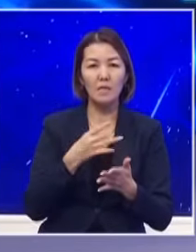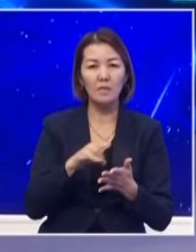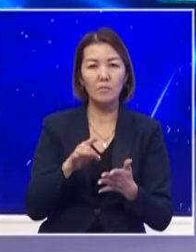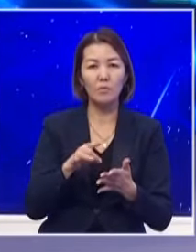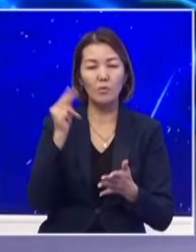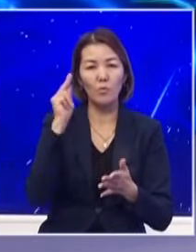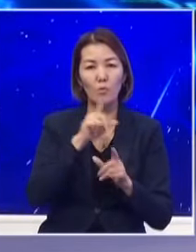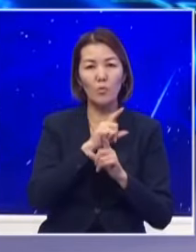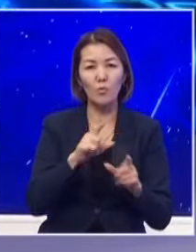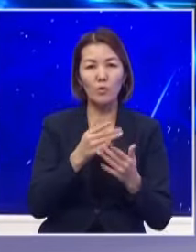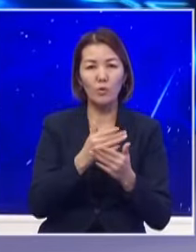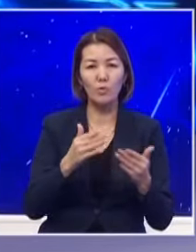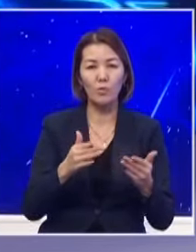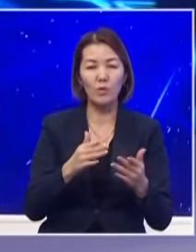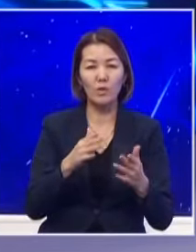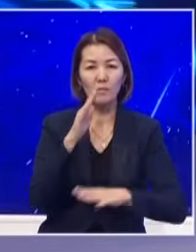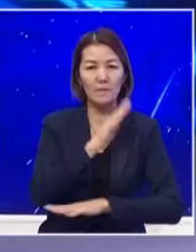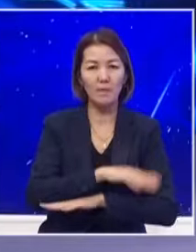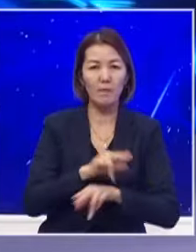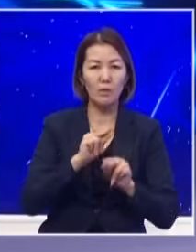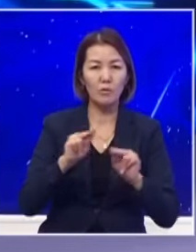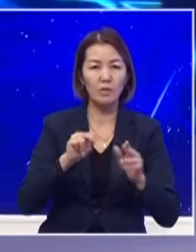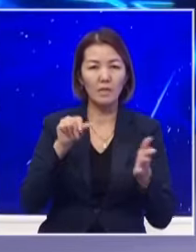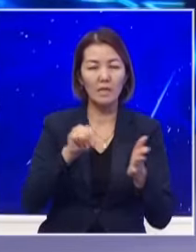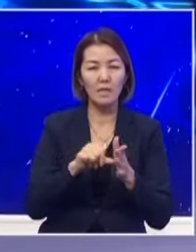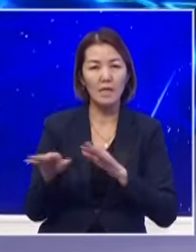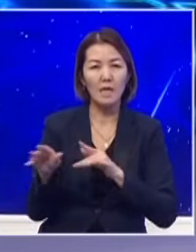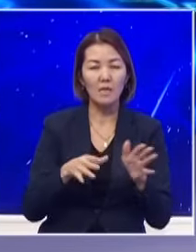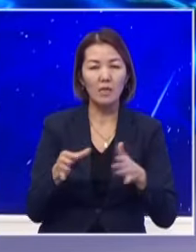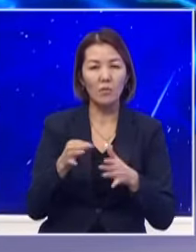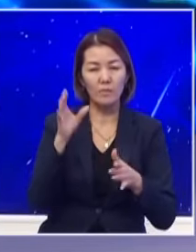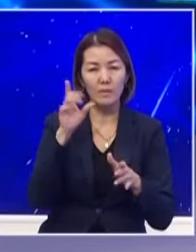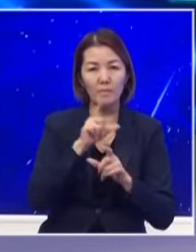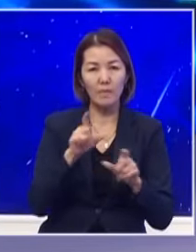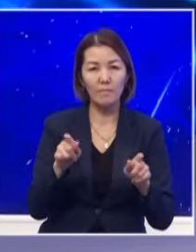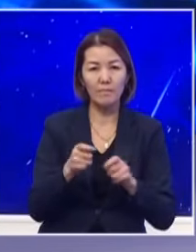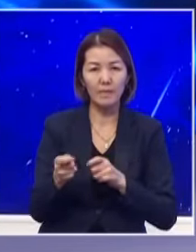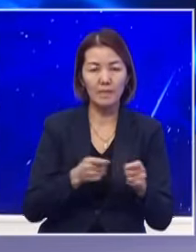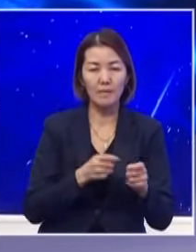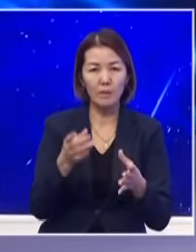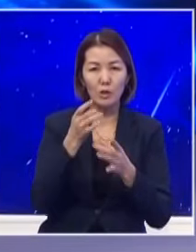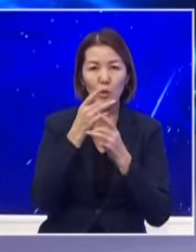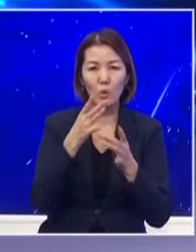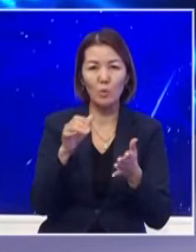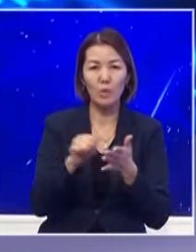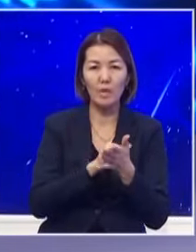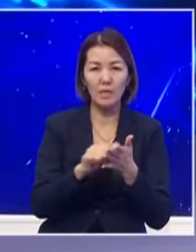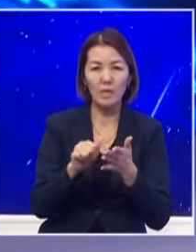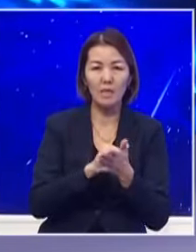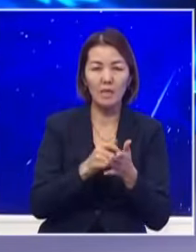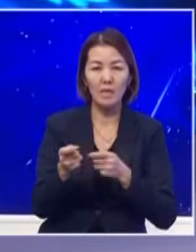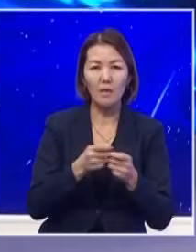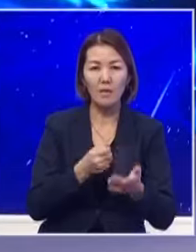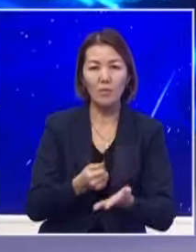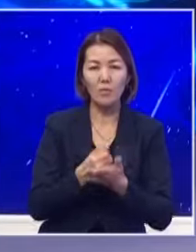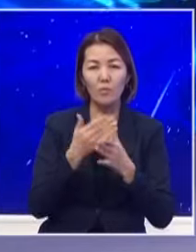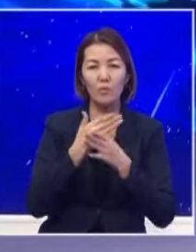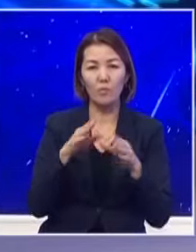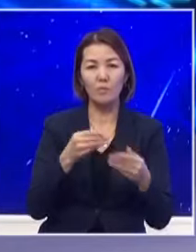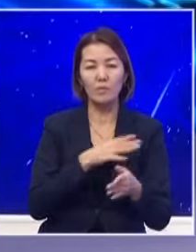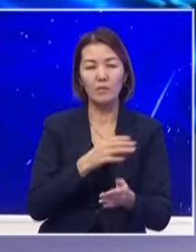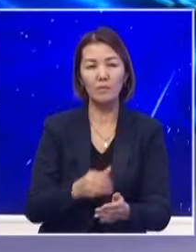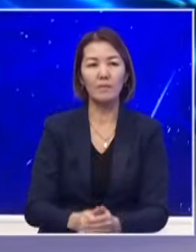оқу орындарының көркем еңбекпен ұстаздары қатысты. Шараға облыстық білім басқармасы мен мәдениет және архивтер құжаттама басқармасы қолдау